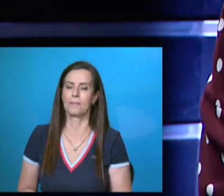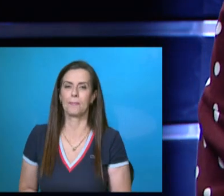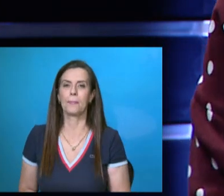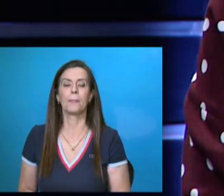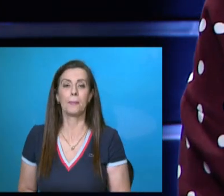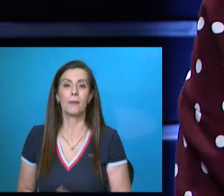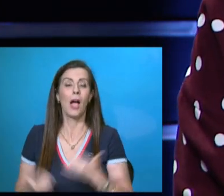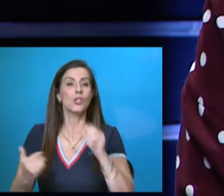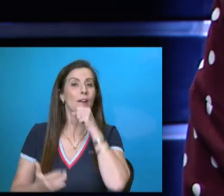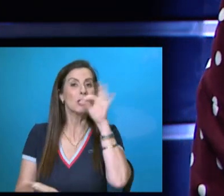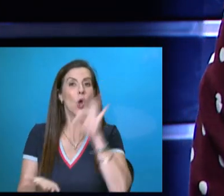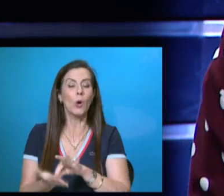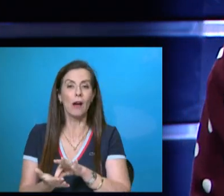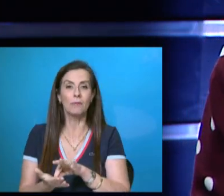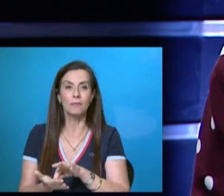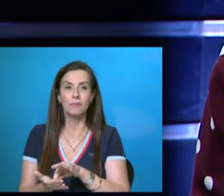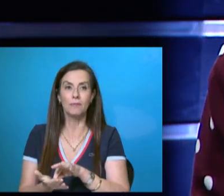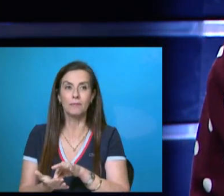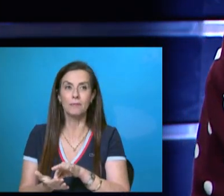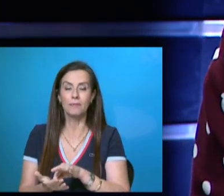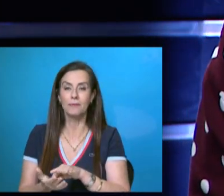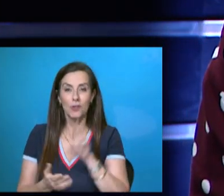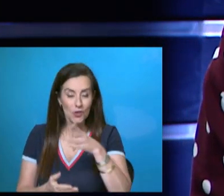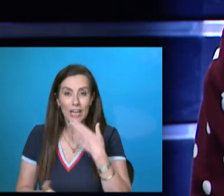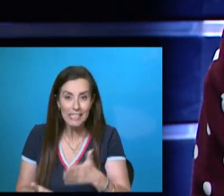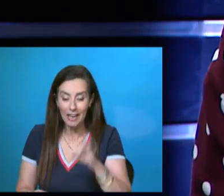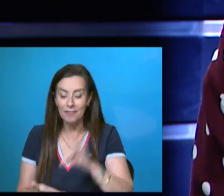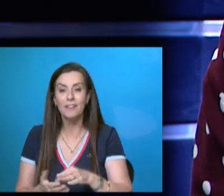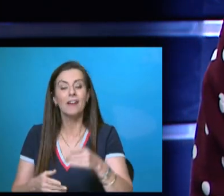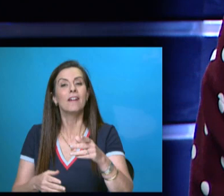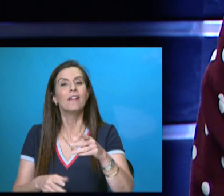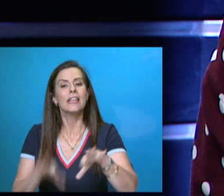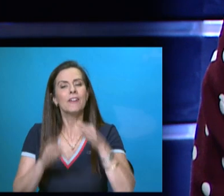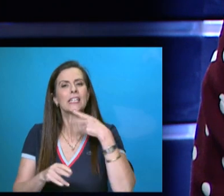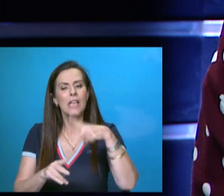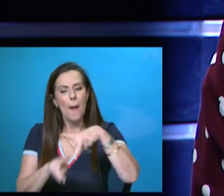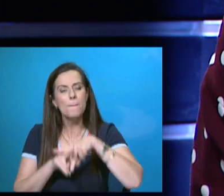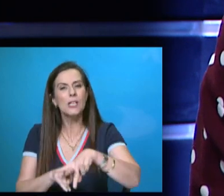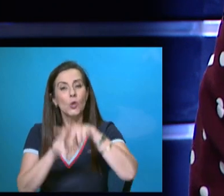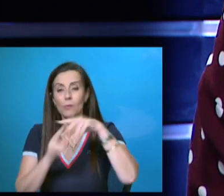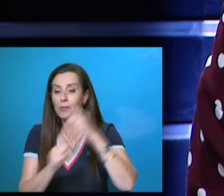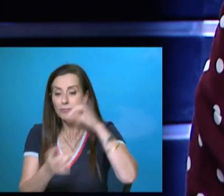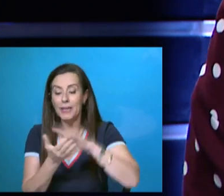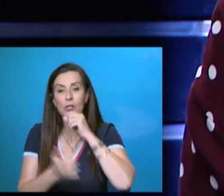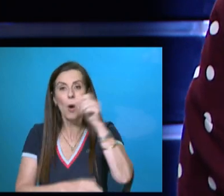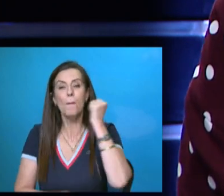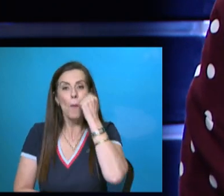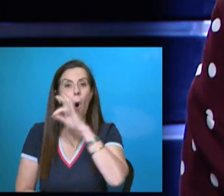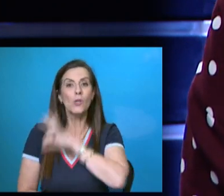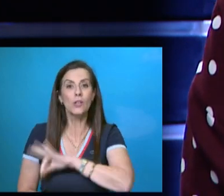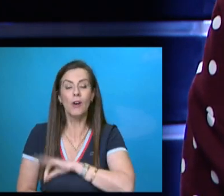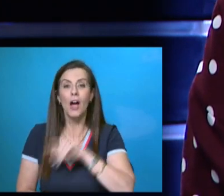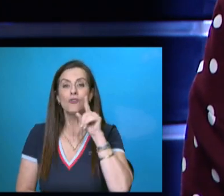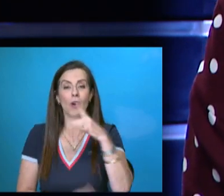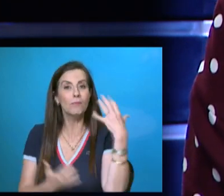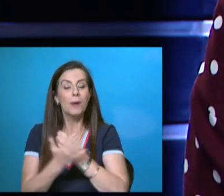להיסטוריה. תוצרת ישראל. נבחרת ישראל ברכיבה על סוסים עשתה היום היסטוריה במוסקבה, שם היא העפילה בפעם